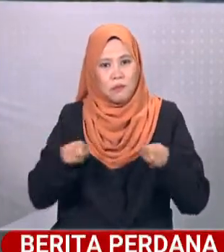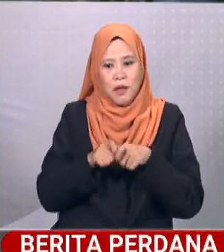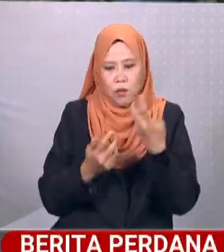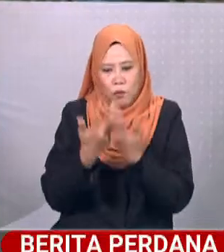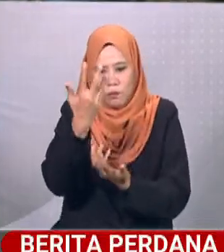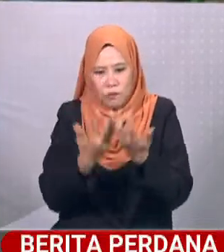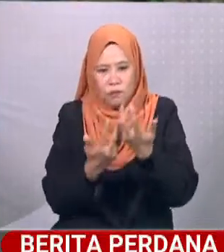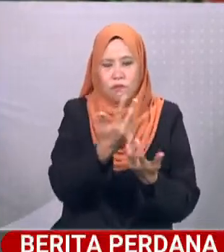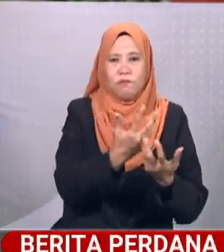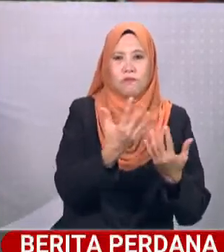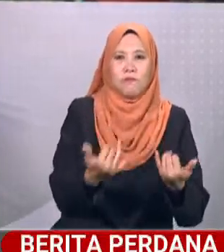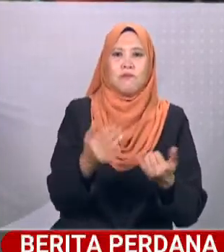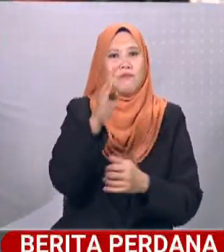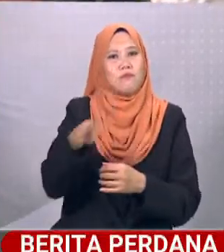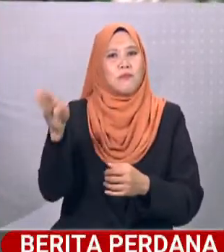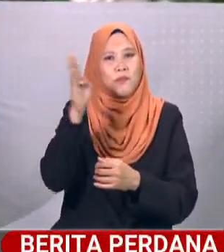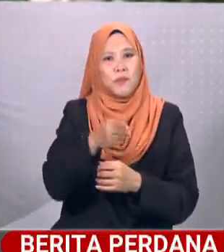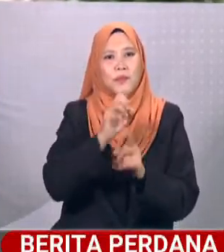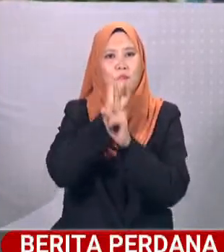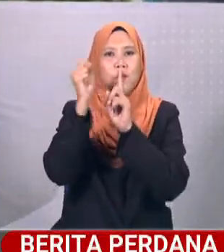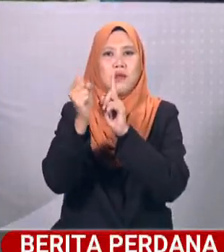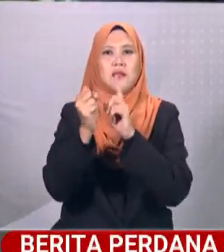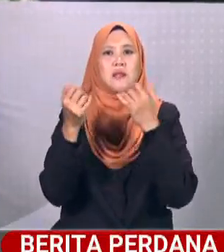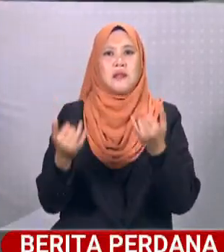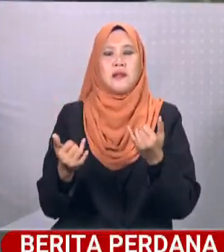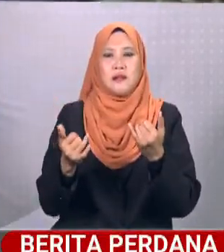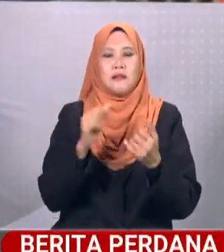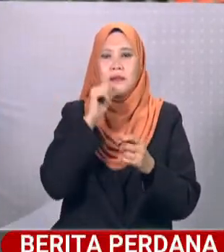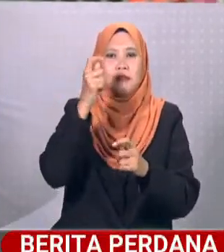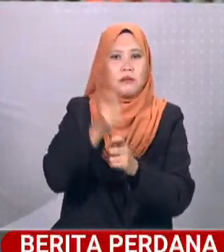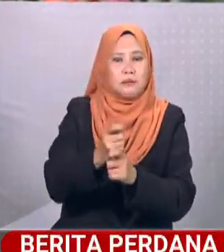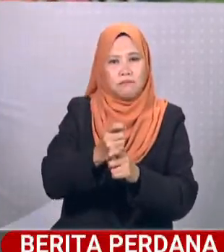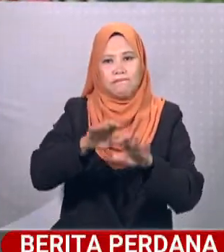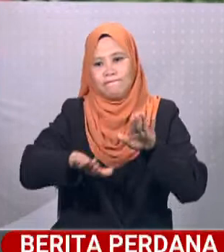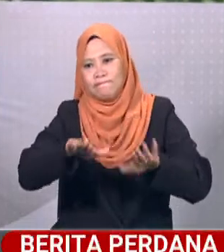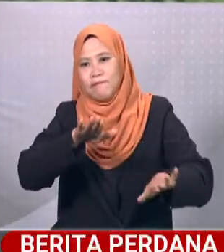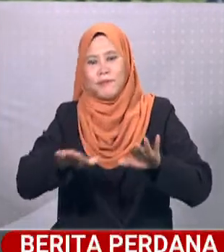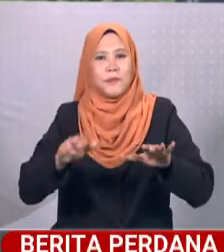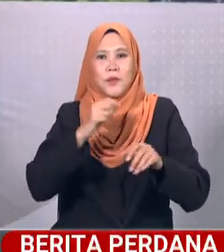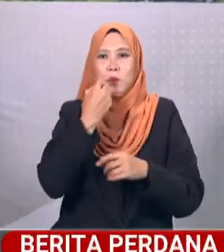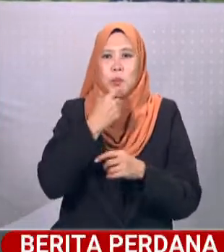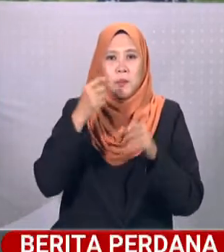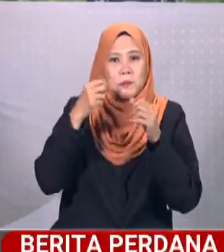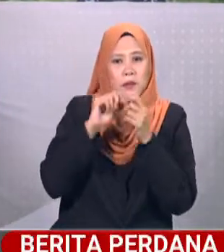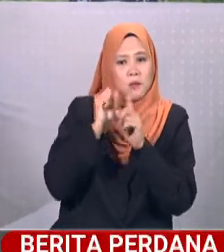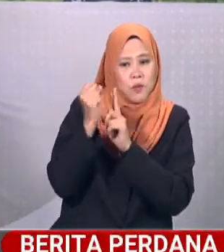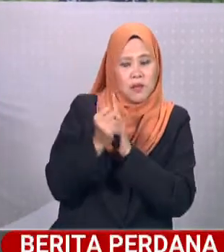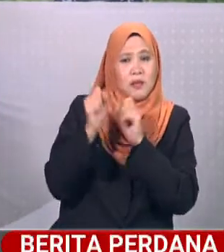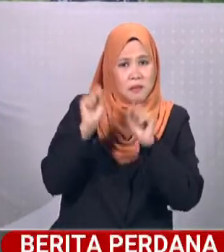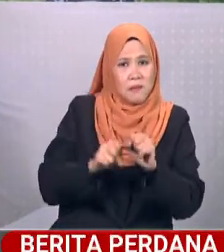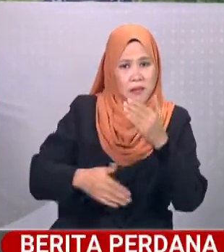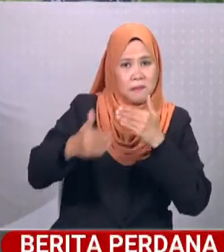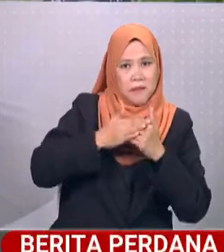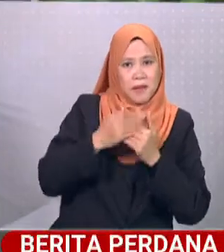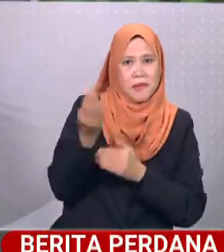rumput dibatalkan. Lewis menyatakan situasi ketika ini tidak menentu dan tiada siapa berani untuk mengatakan keadaan akan kembali